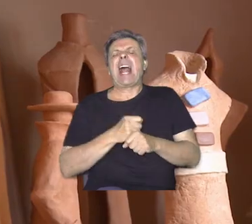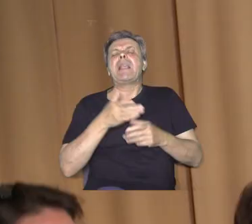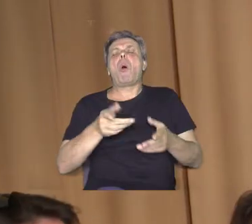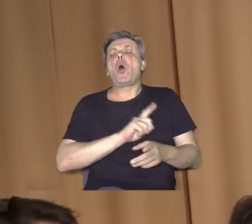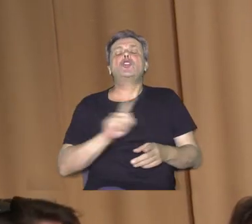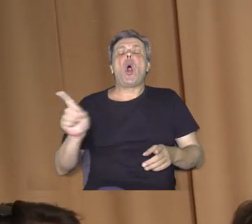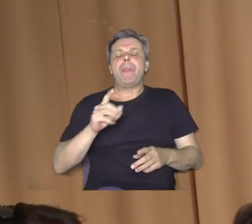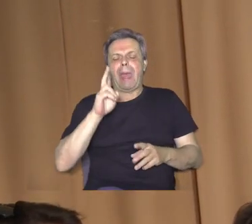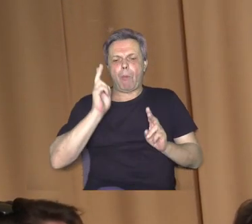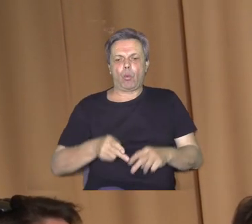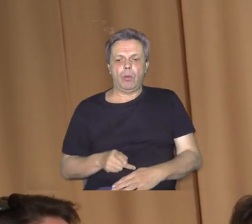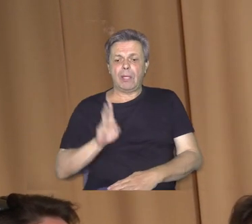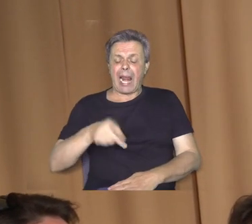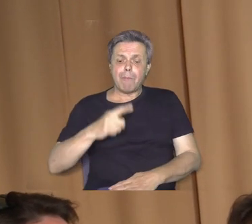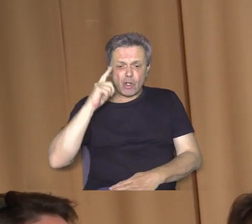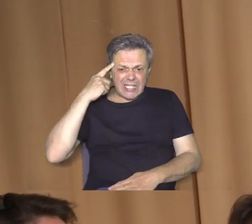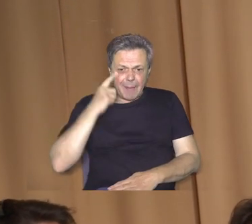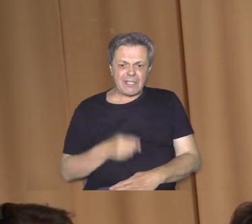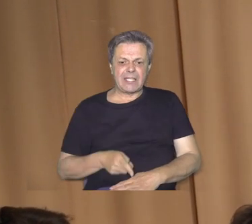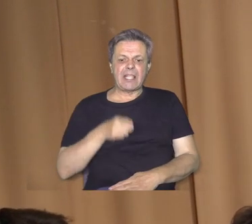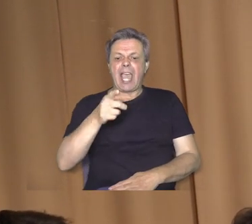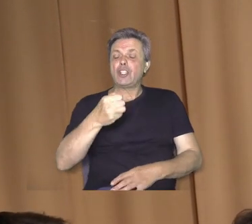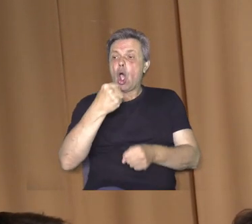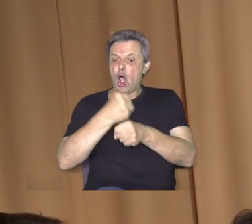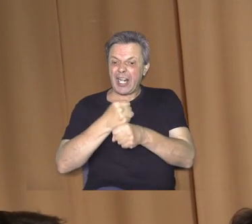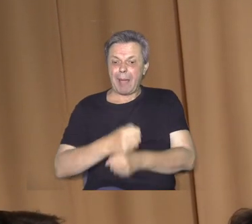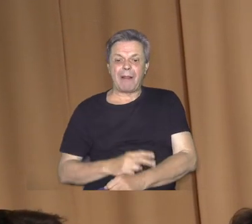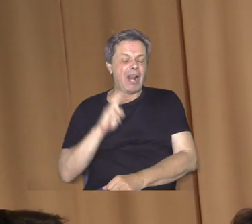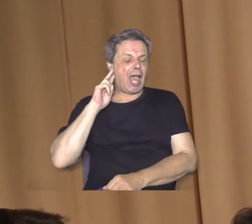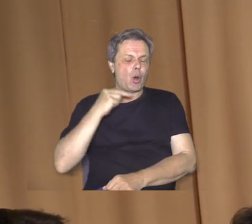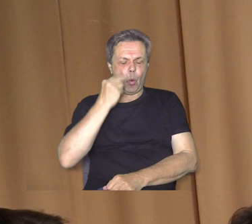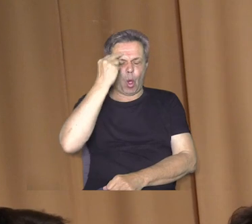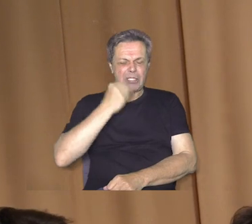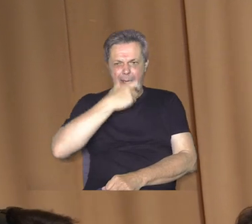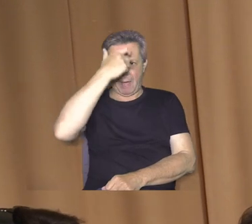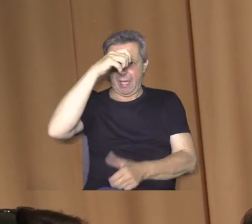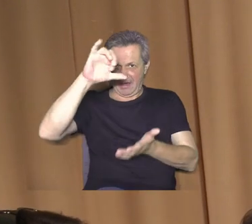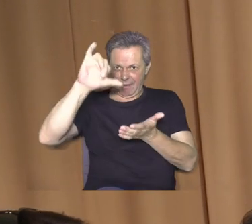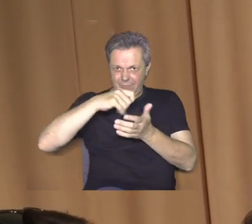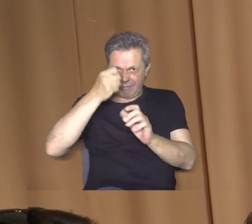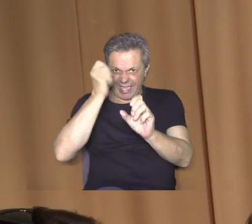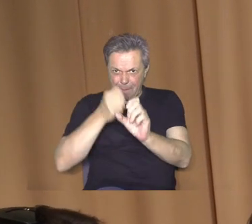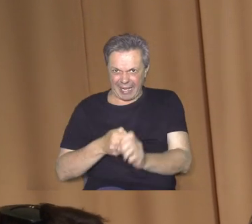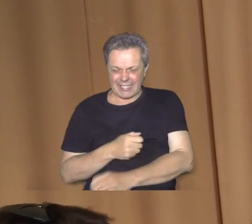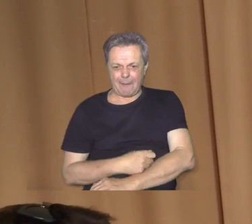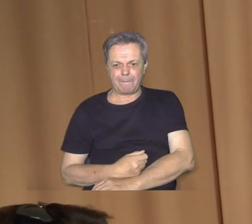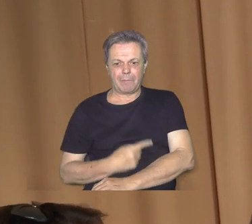mogu. Jel možete zamisliti da je to izradila gluho slijepa